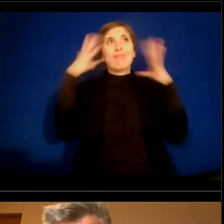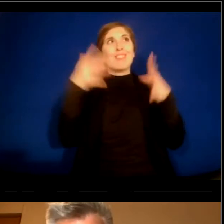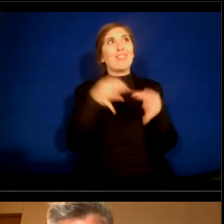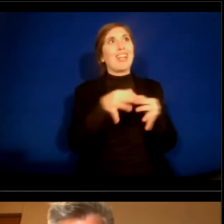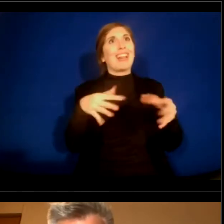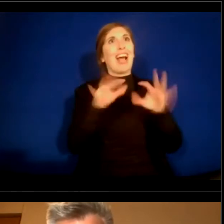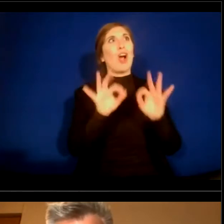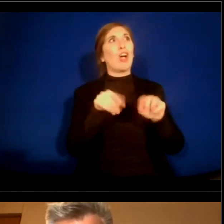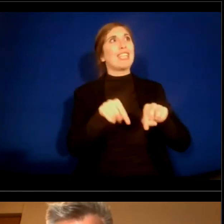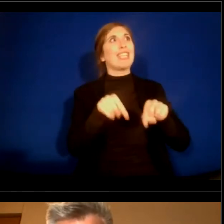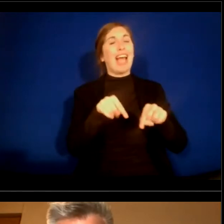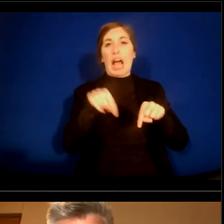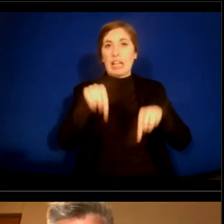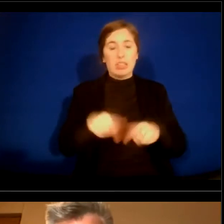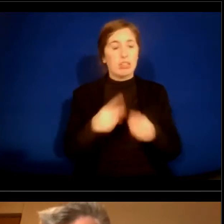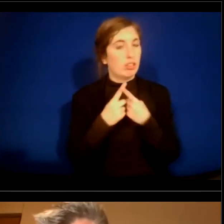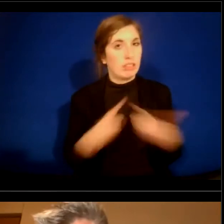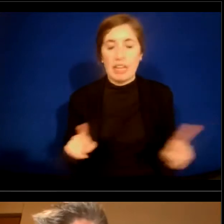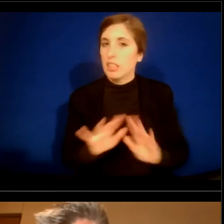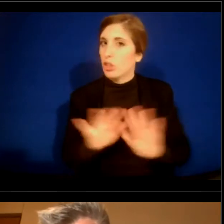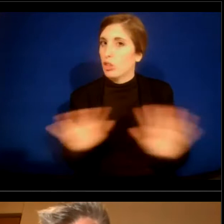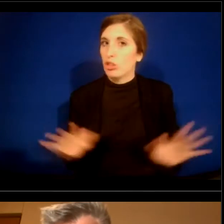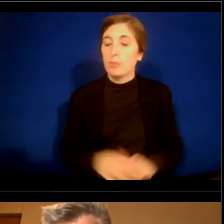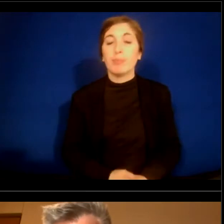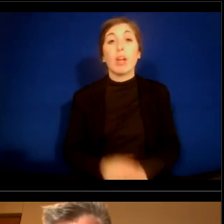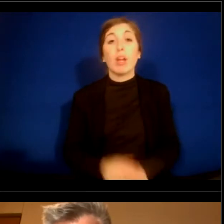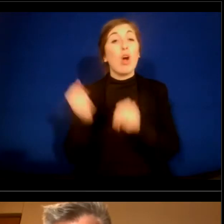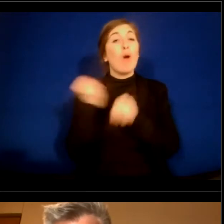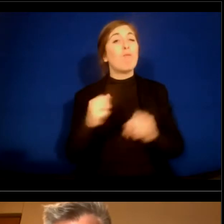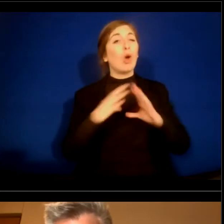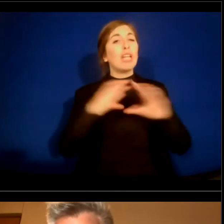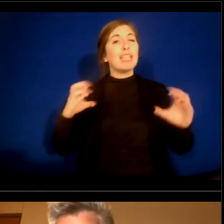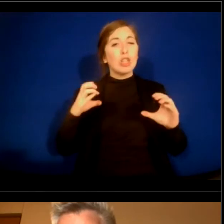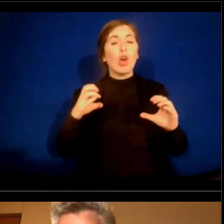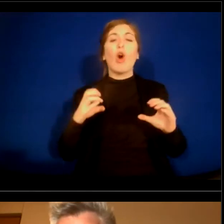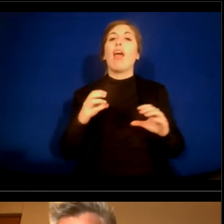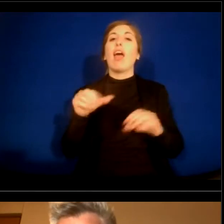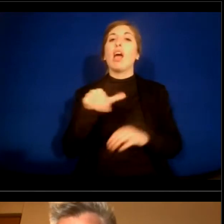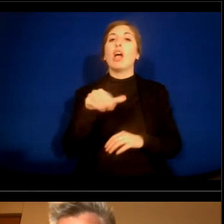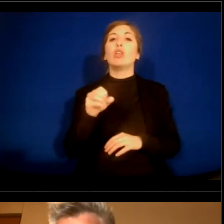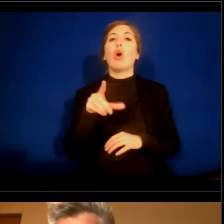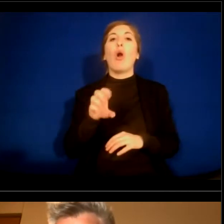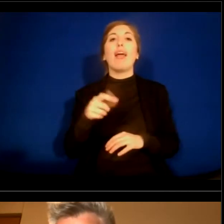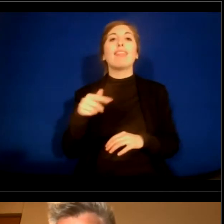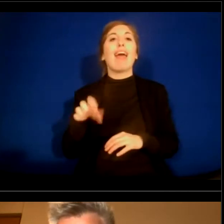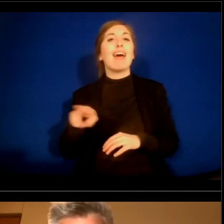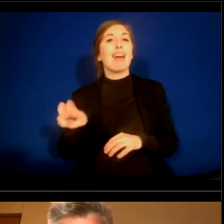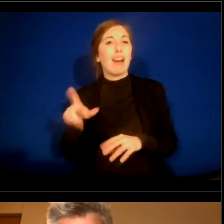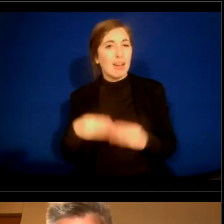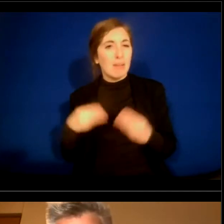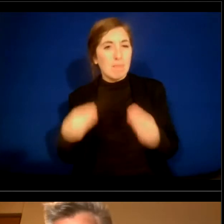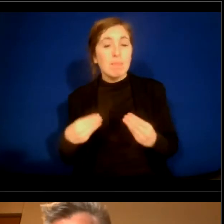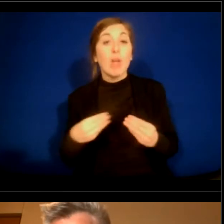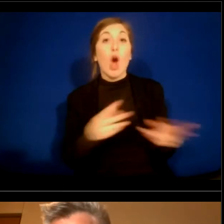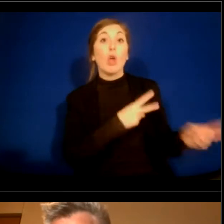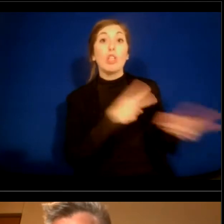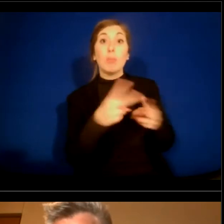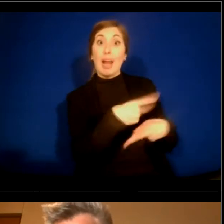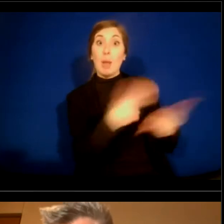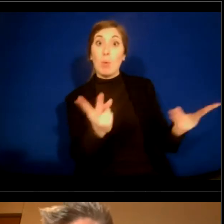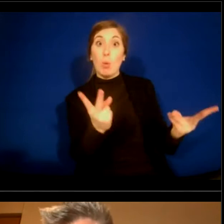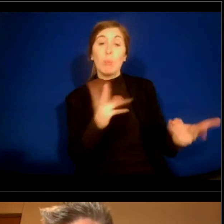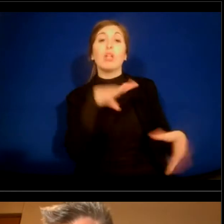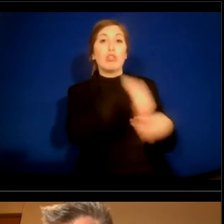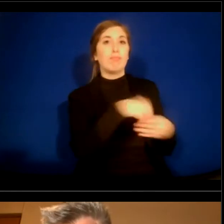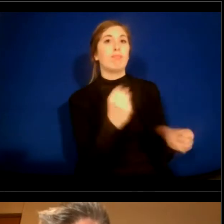fa Fondazione Sole Terre? Lavora soprattutto all'interno di ospedali pubblici che si occupano di